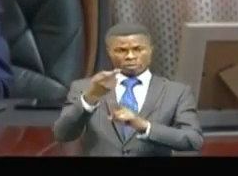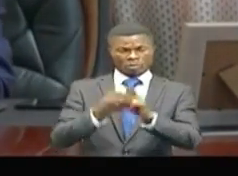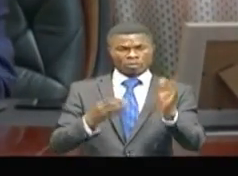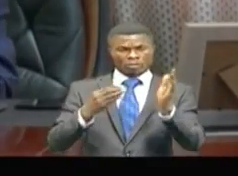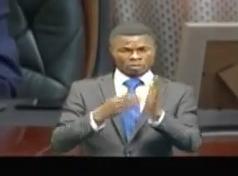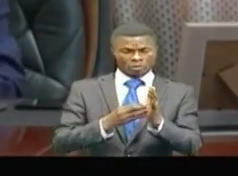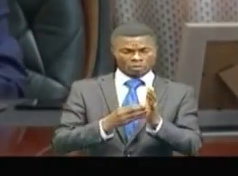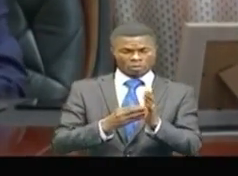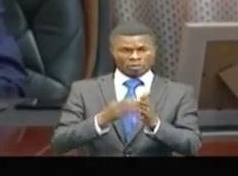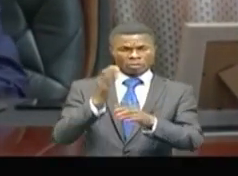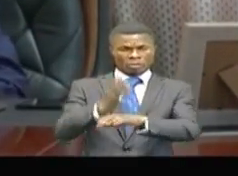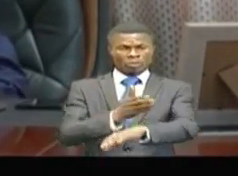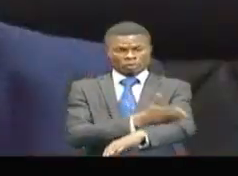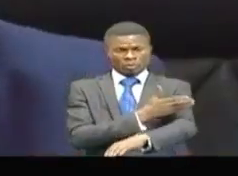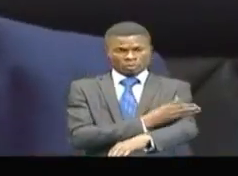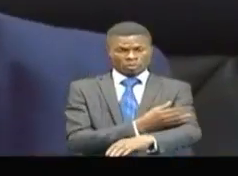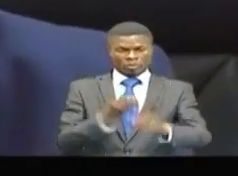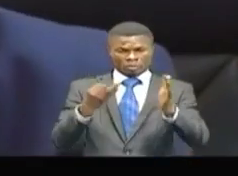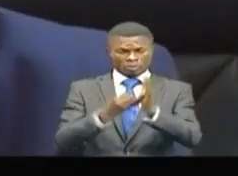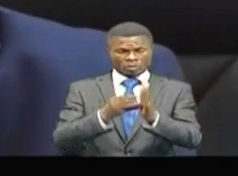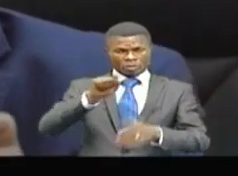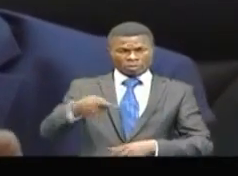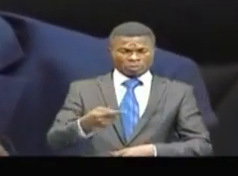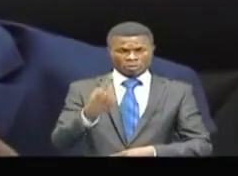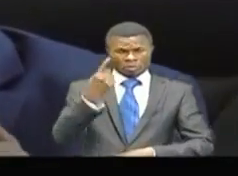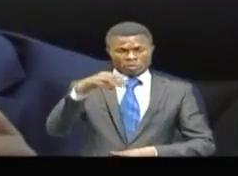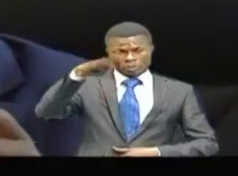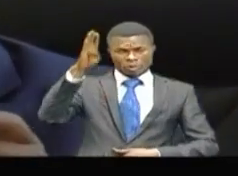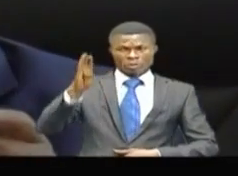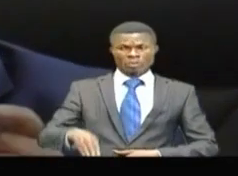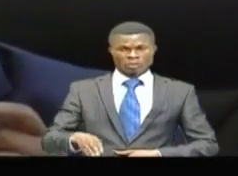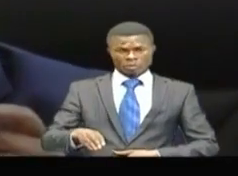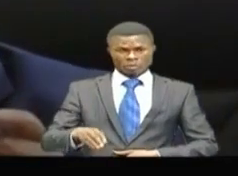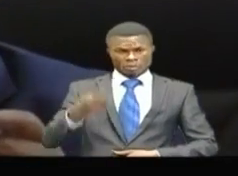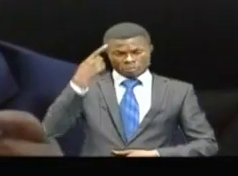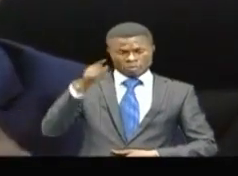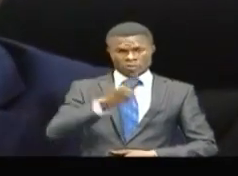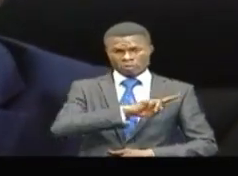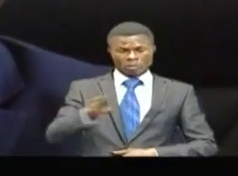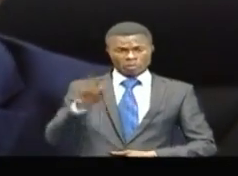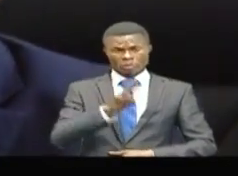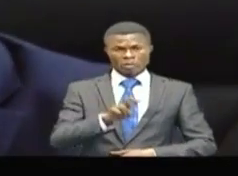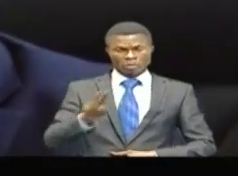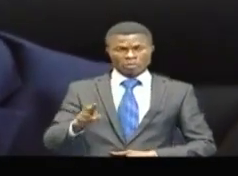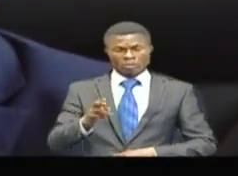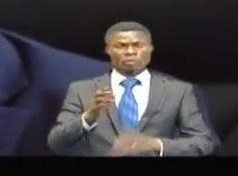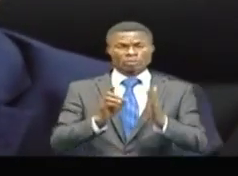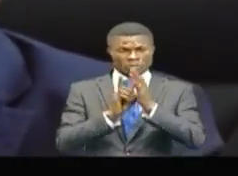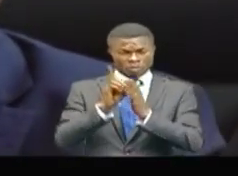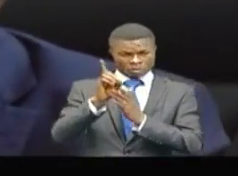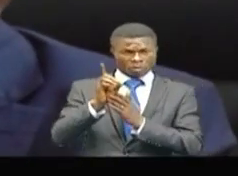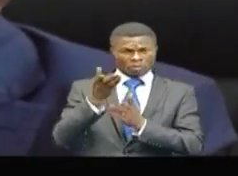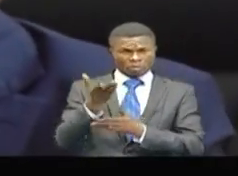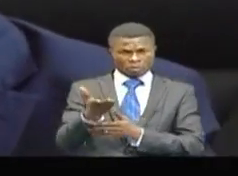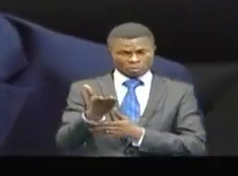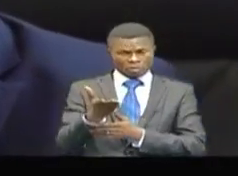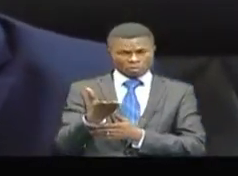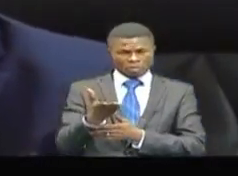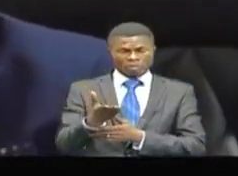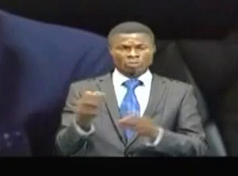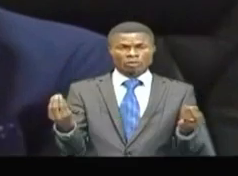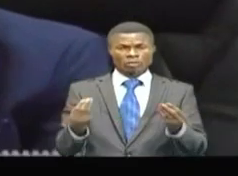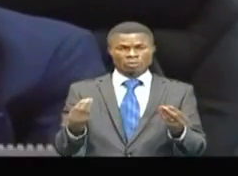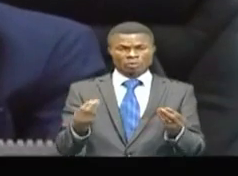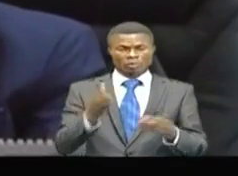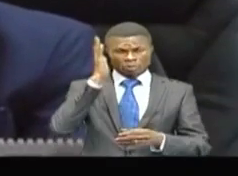est projetée à 7,1% pour 2022. Cette évolution est due notamment à